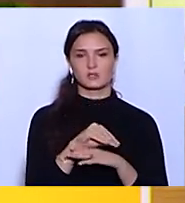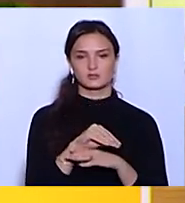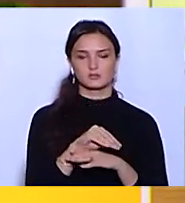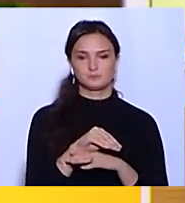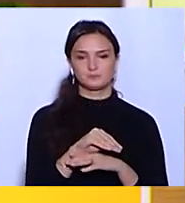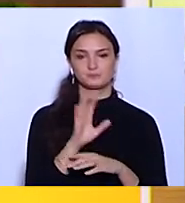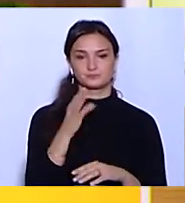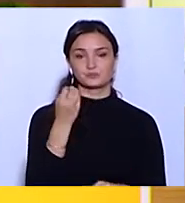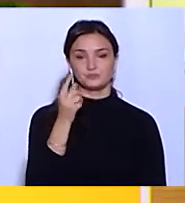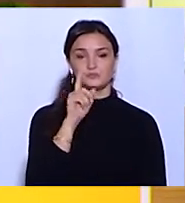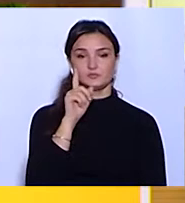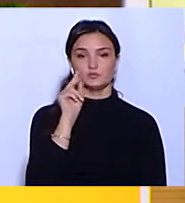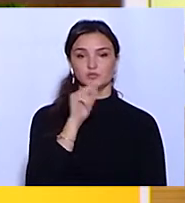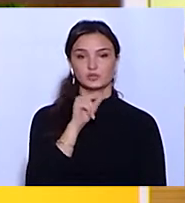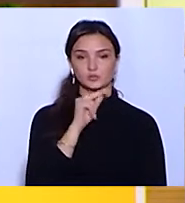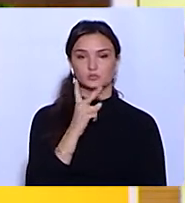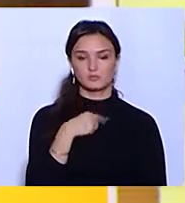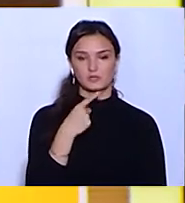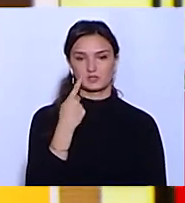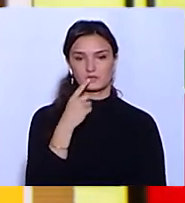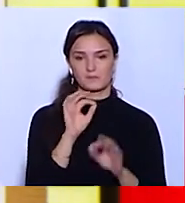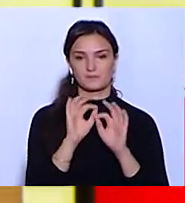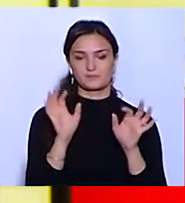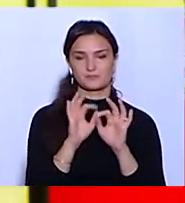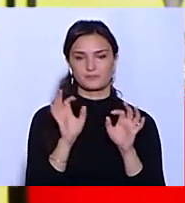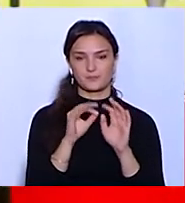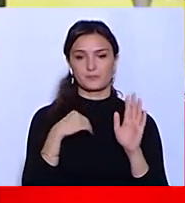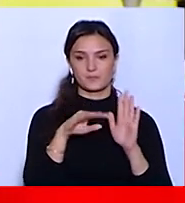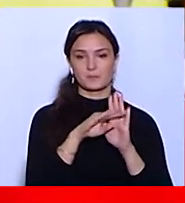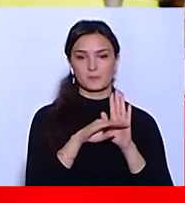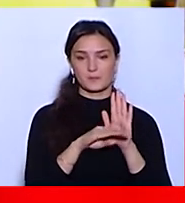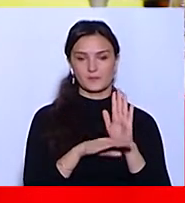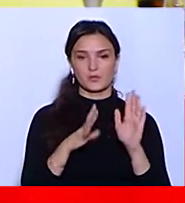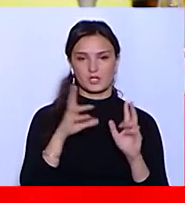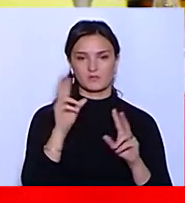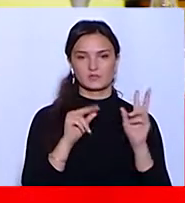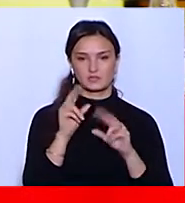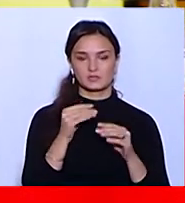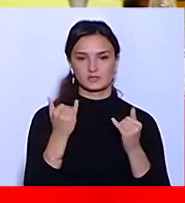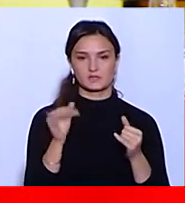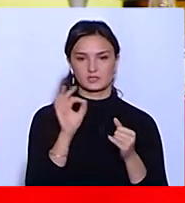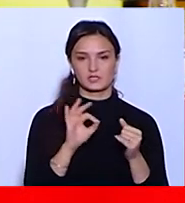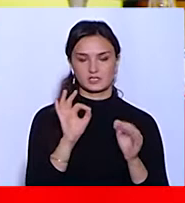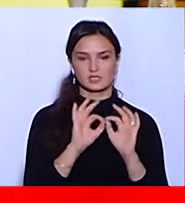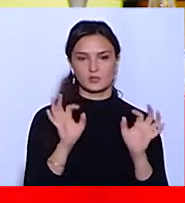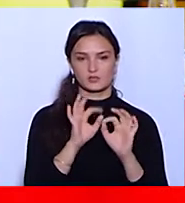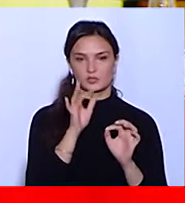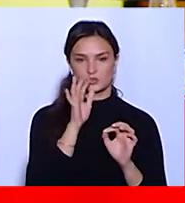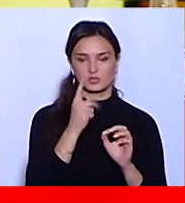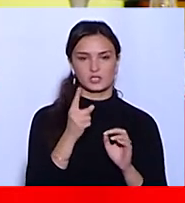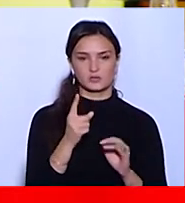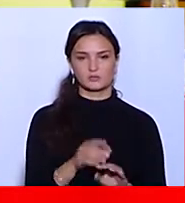დროს, დიახ, მწვანე ჩაიზე უნდა საგანგებოდ მეთქვა. სხვათაშორის ნუსხარში მე ეს გათვალისწინებული მქონდა დღევანდელი საუბრის დროს.